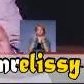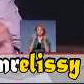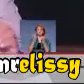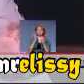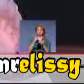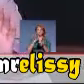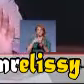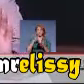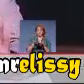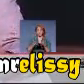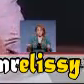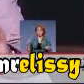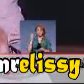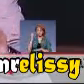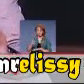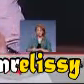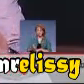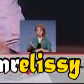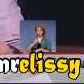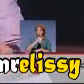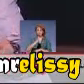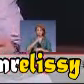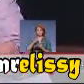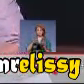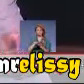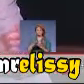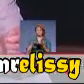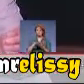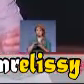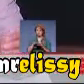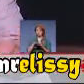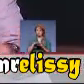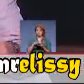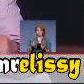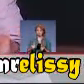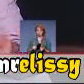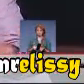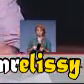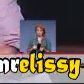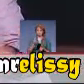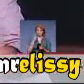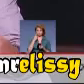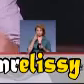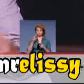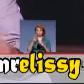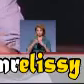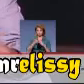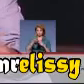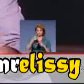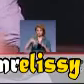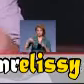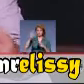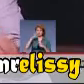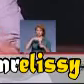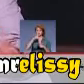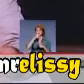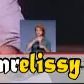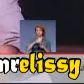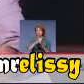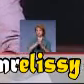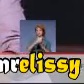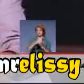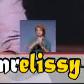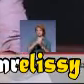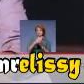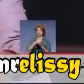من المحافظه الثانيه والاهالي في الشارع يحلفوا براس ابوهم ان التقسيم مش هيتم